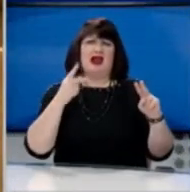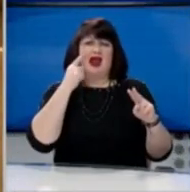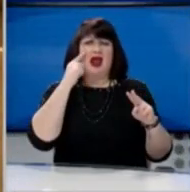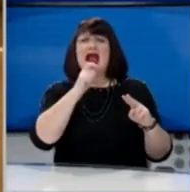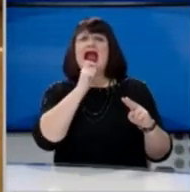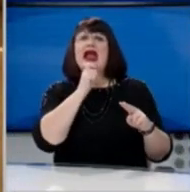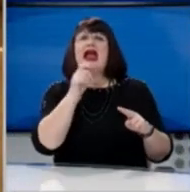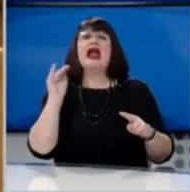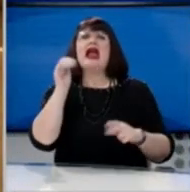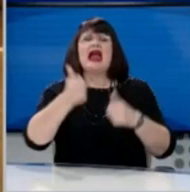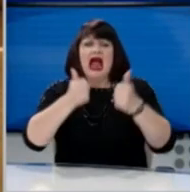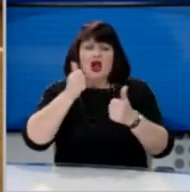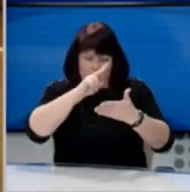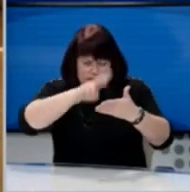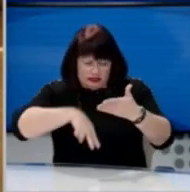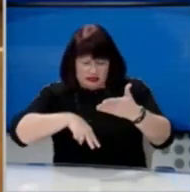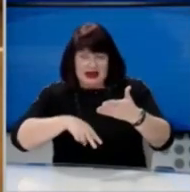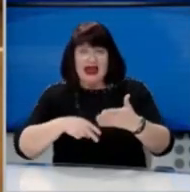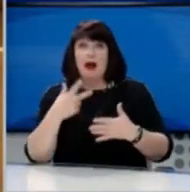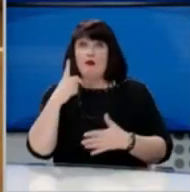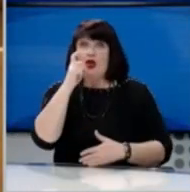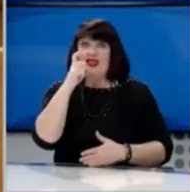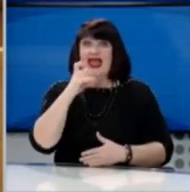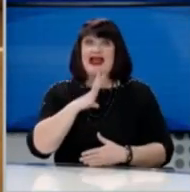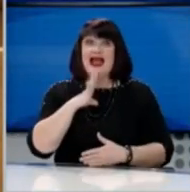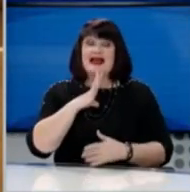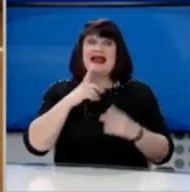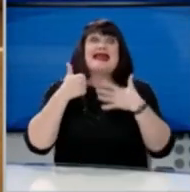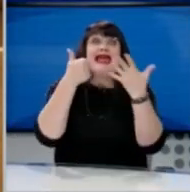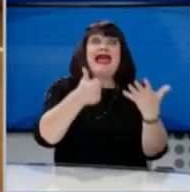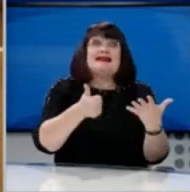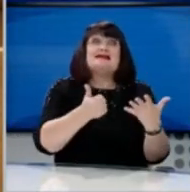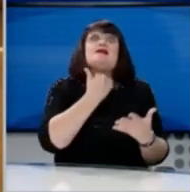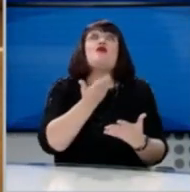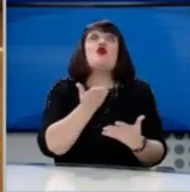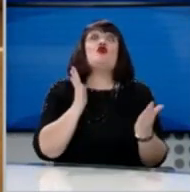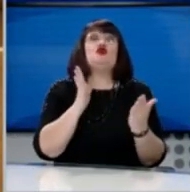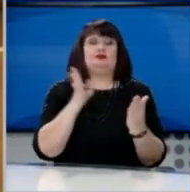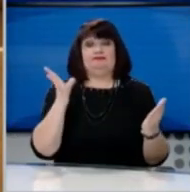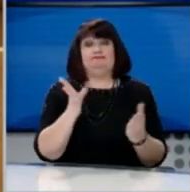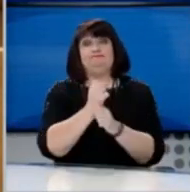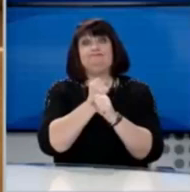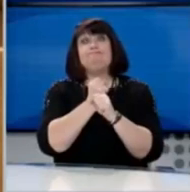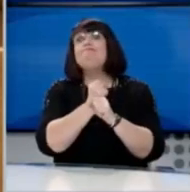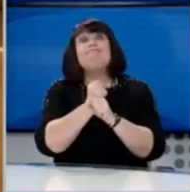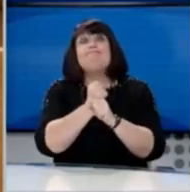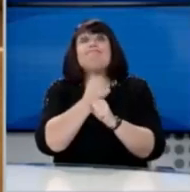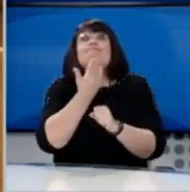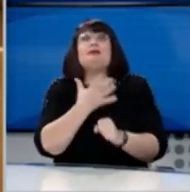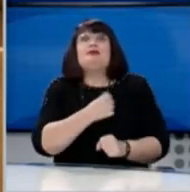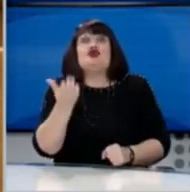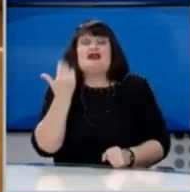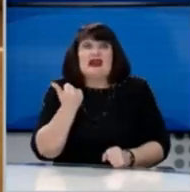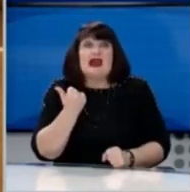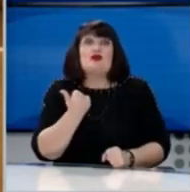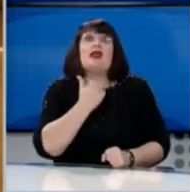Λίγο πριν ανέβω, διάβαζα ότι 6 στους 10 δεν τα βγάζουν πέρα με την ακρίβεια, ότι η καταναλωτική εμπιστοσύνη καταραίει